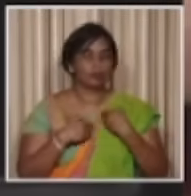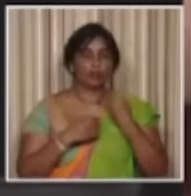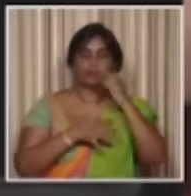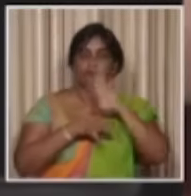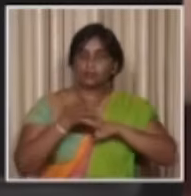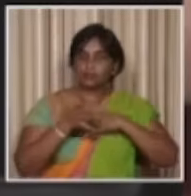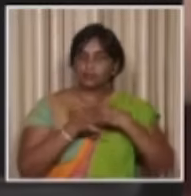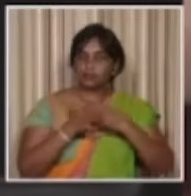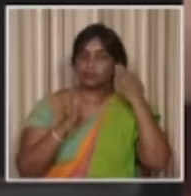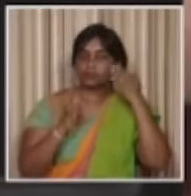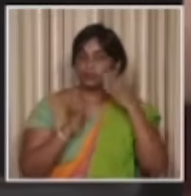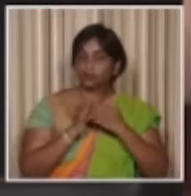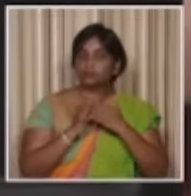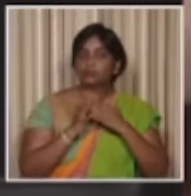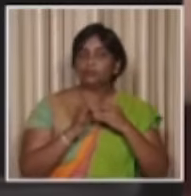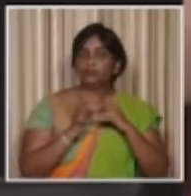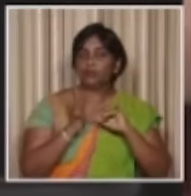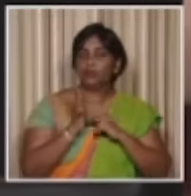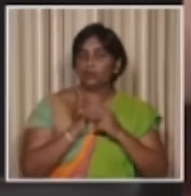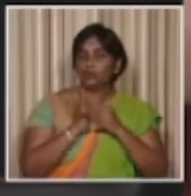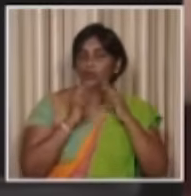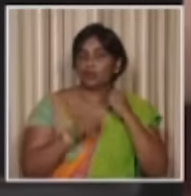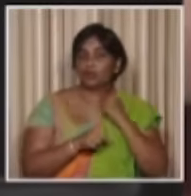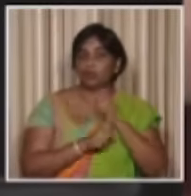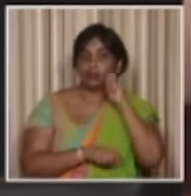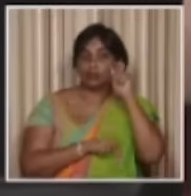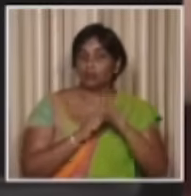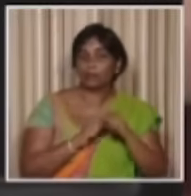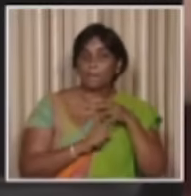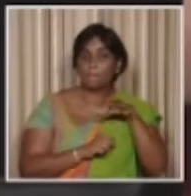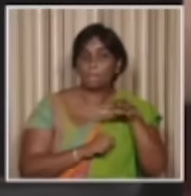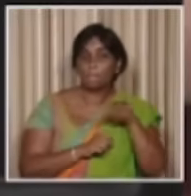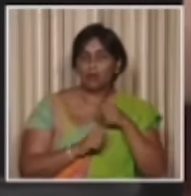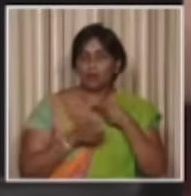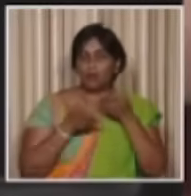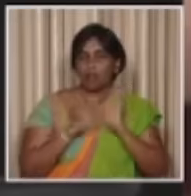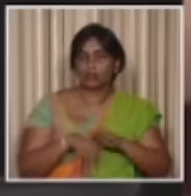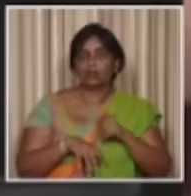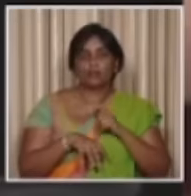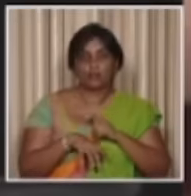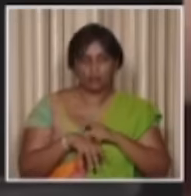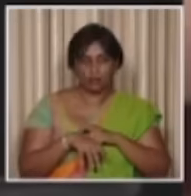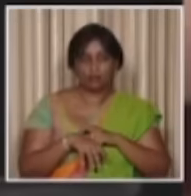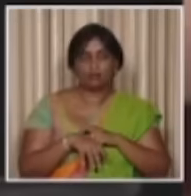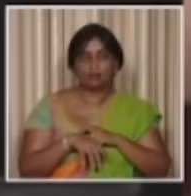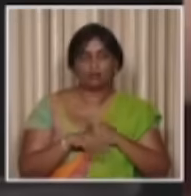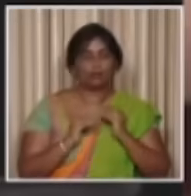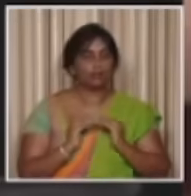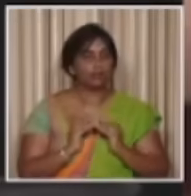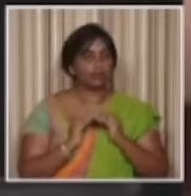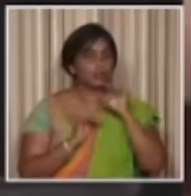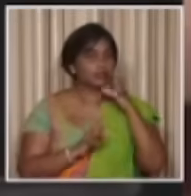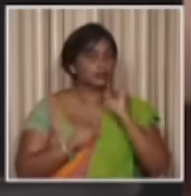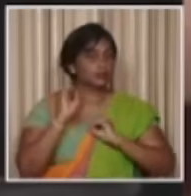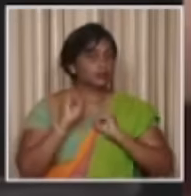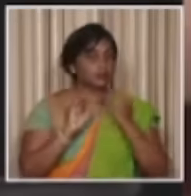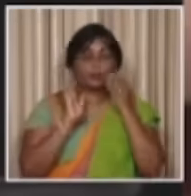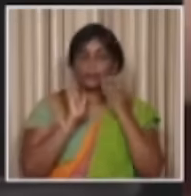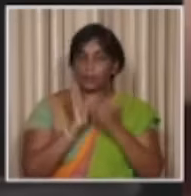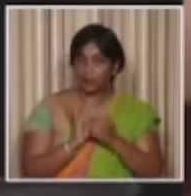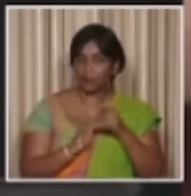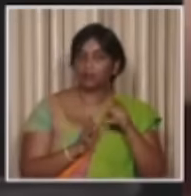අයවැය යෝජනාවල ව්‍යාප්ති ගොඩක් වෙලාට රාජ්‍ය නිලධාරීන් පරිහරණය කරන්නේ අන්තිම මොහොතේ. ඒ කියන්නේ ප්‍රගතිය 100% කියලා